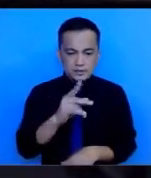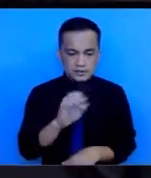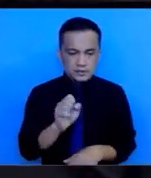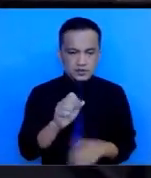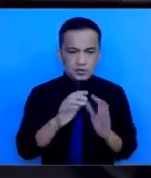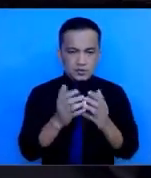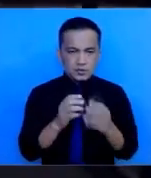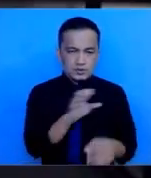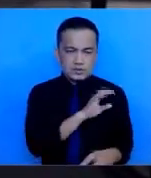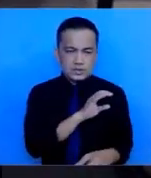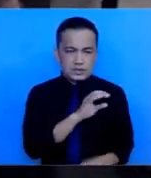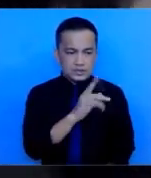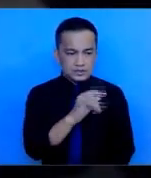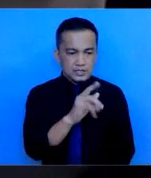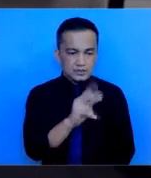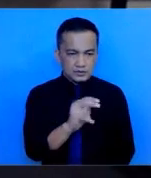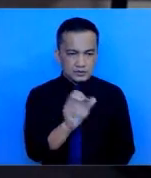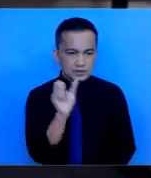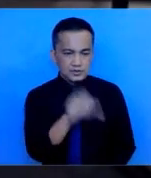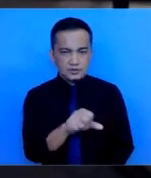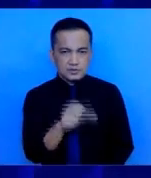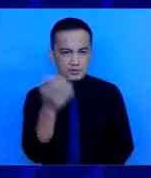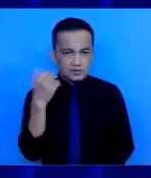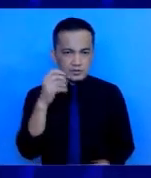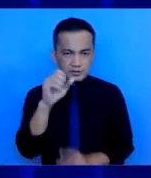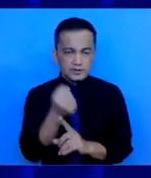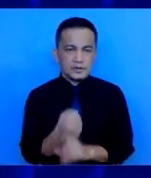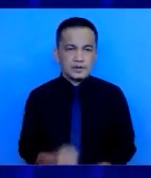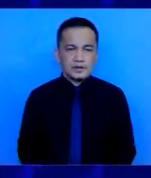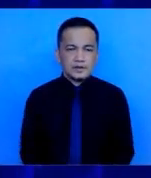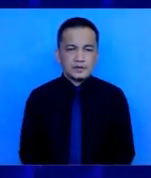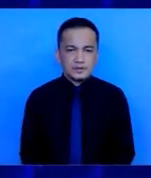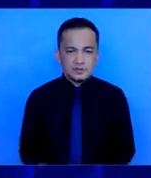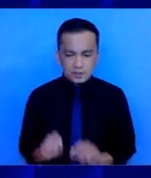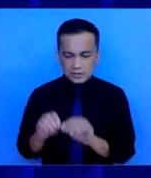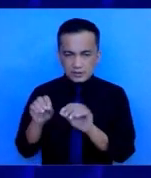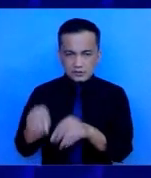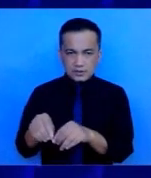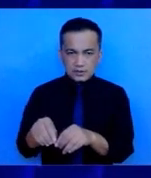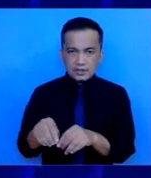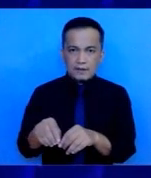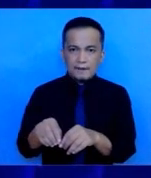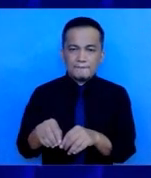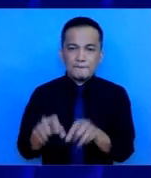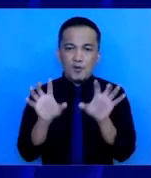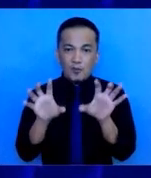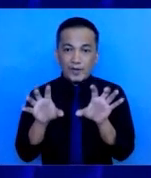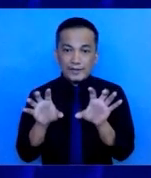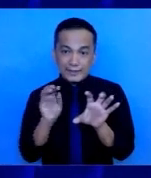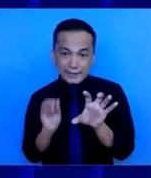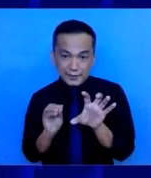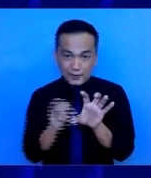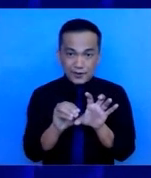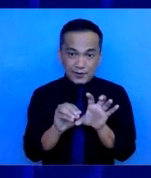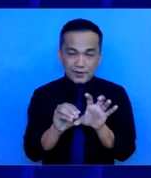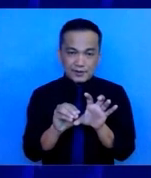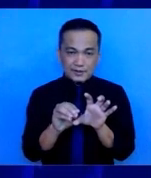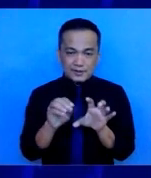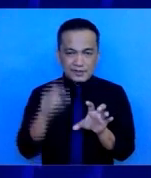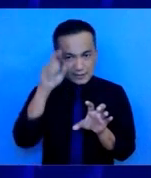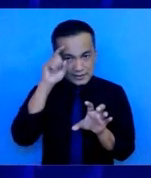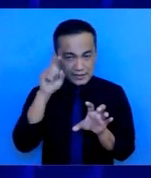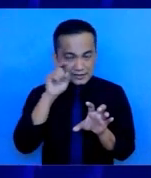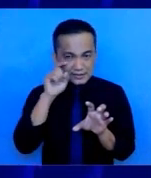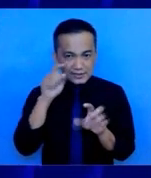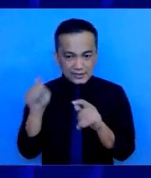Carlsen na natalo ni Niemann noong Setyembre. Nakalagay raw sa puwitan ng 19-anyos na chess player ang sex toy habang